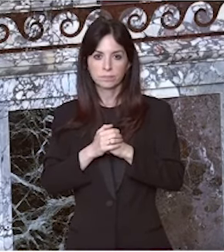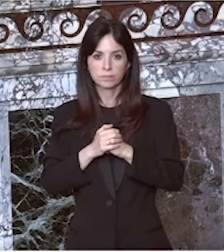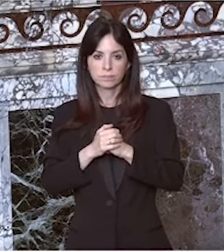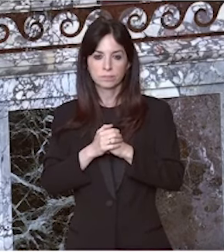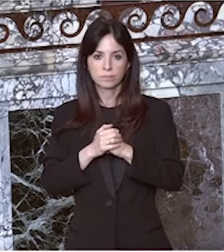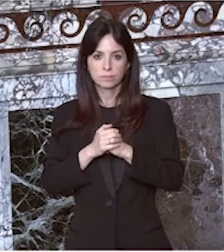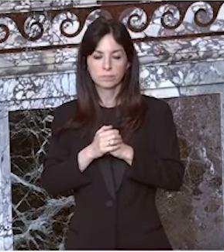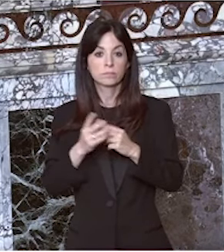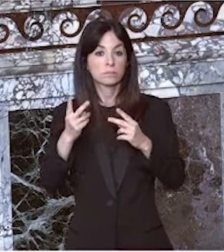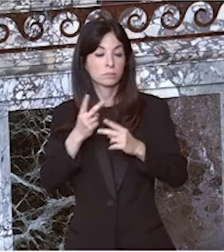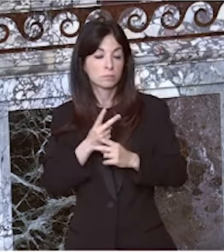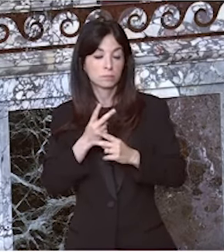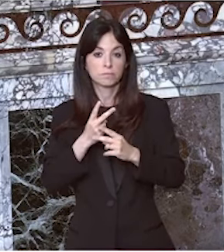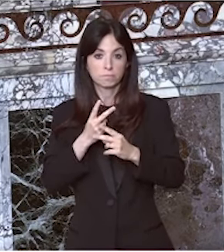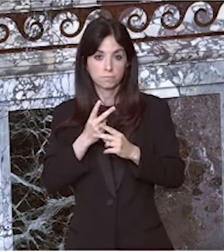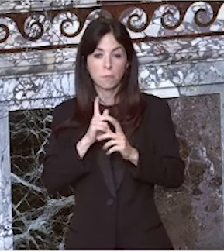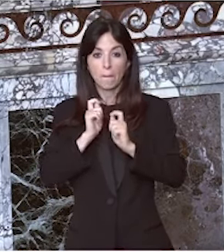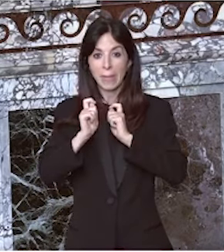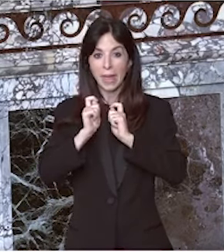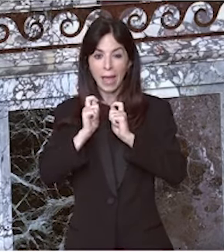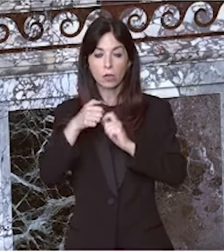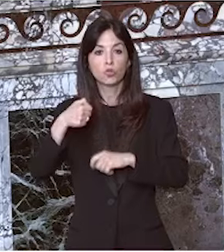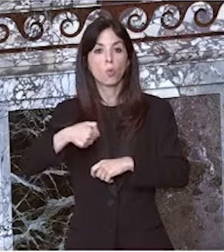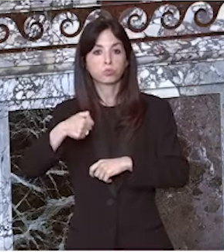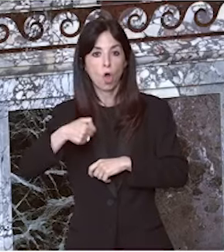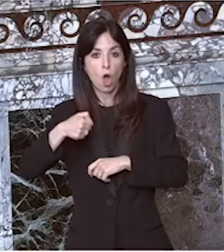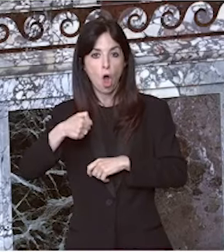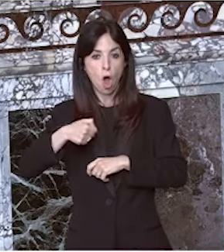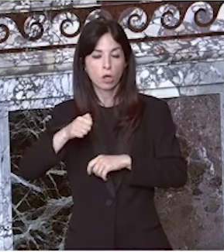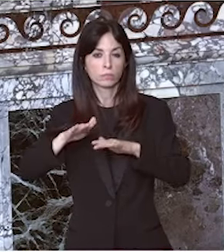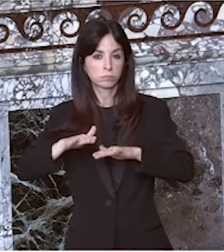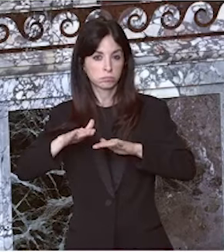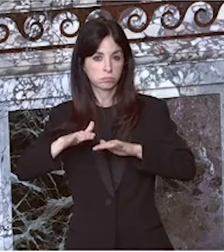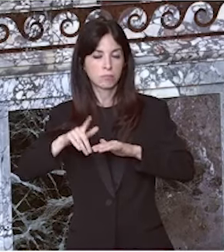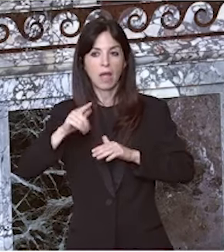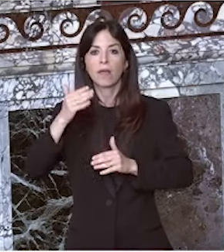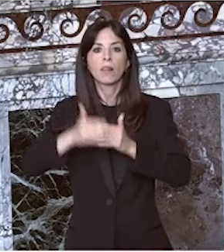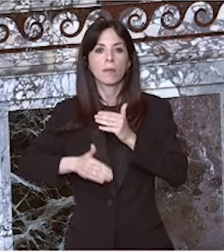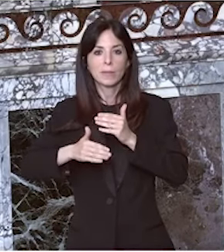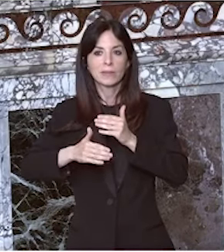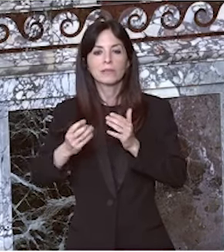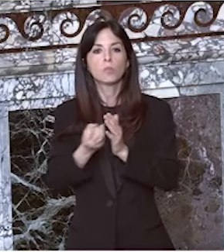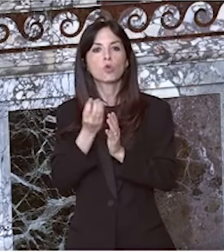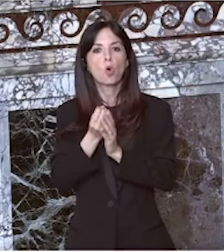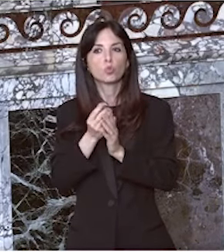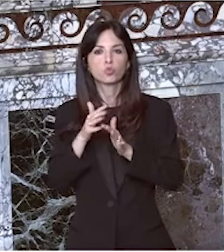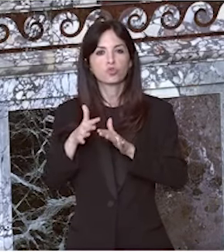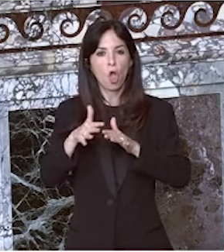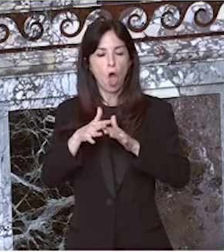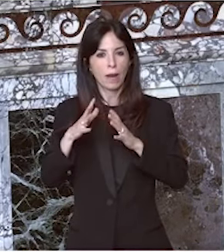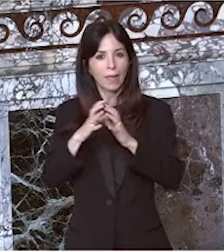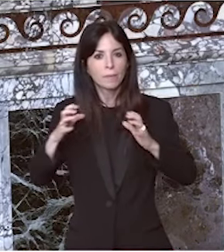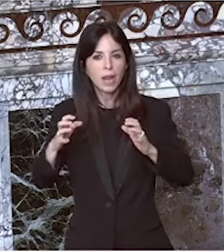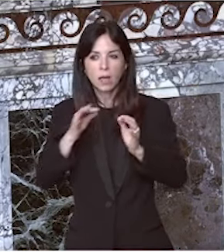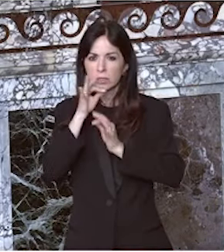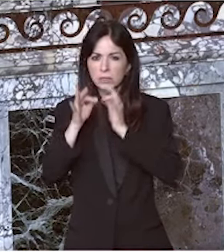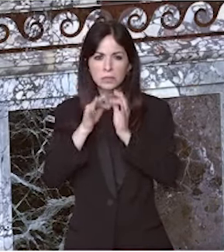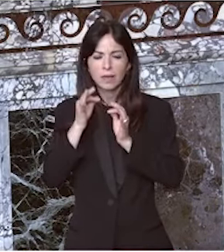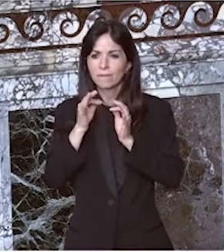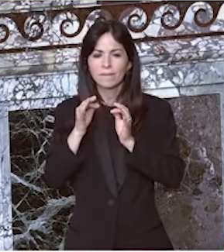Pesano la contenuta articolazione del mercato borsistico e la limitata dimensione media delle imprese, che rendono difficile quotare le